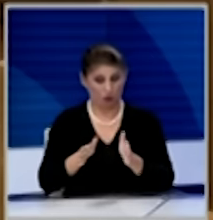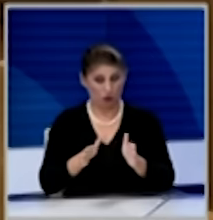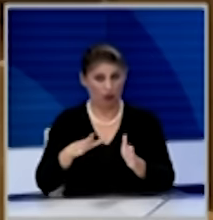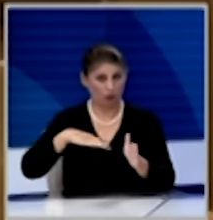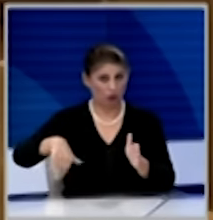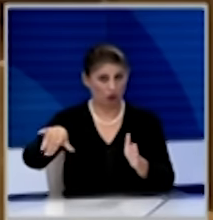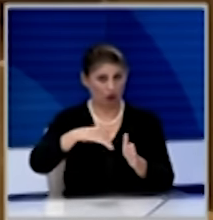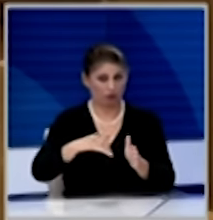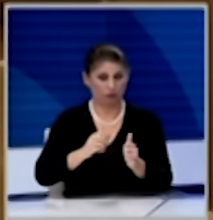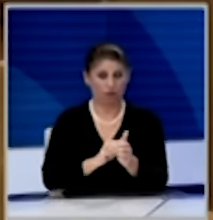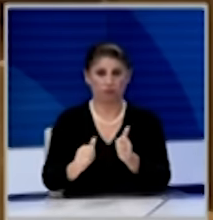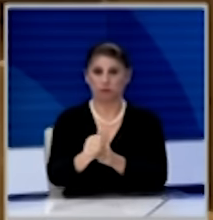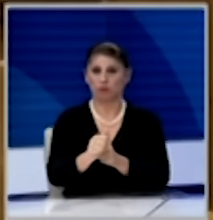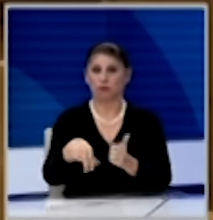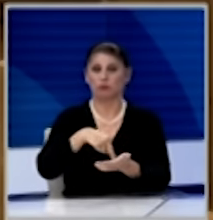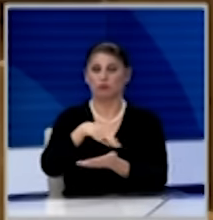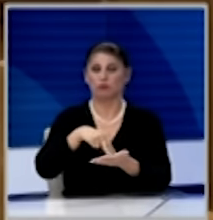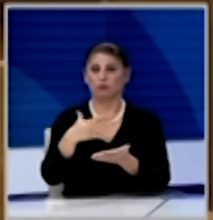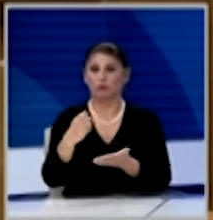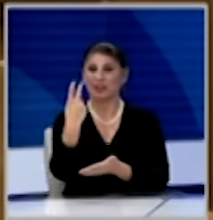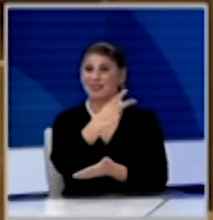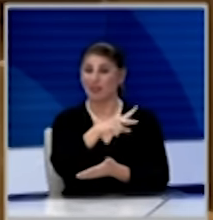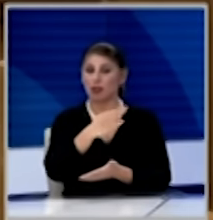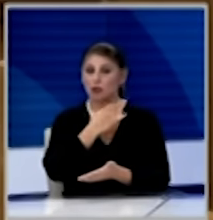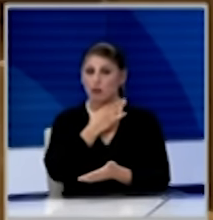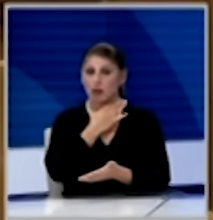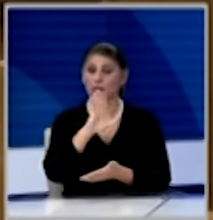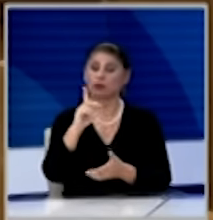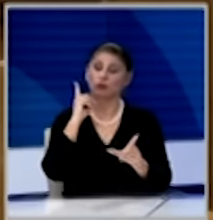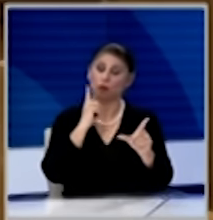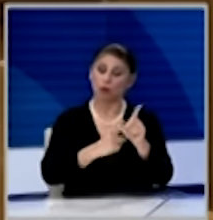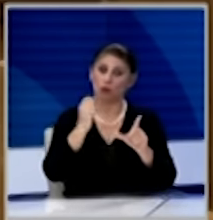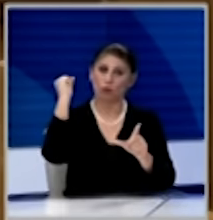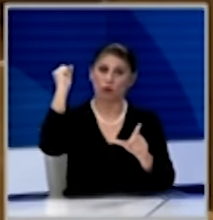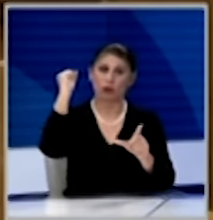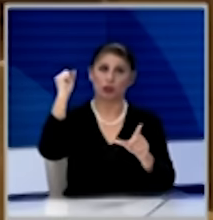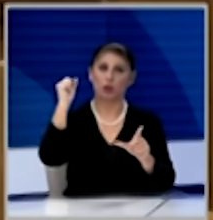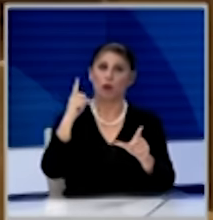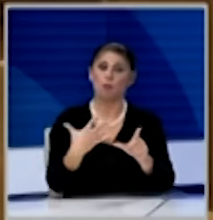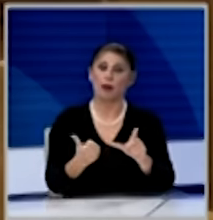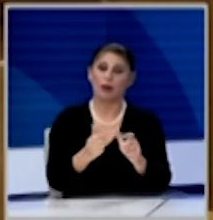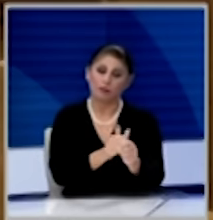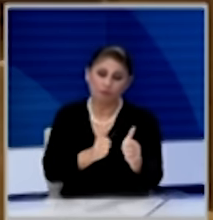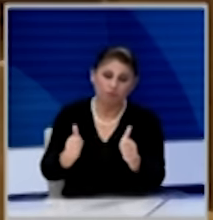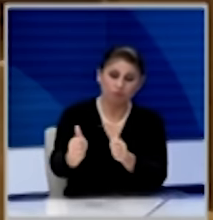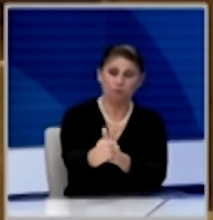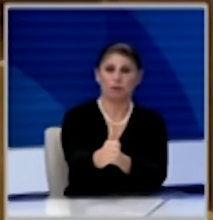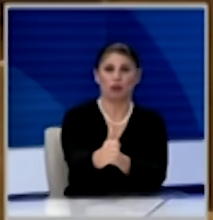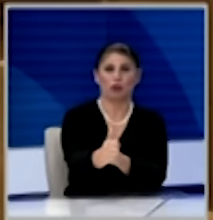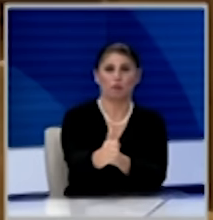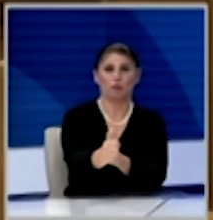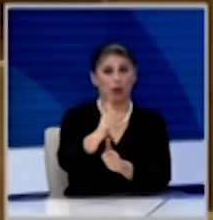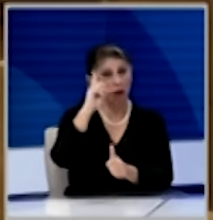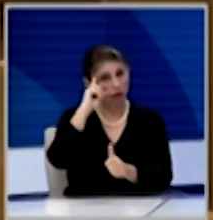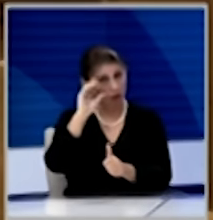λαό π αγωνιστεί για τις δικές του ανάγκες το κομμουνιστικό κόμμα ελλάδας βρίσκεται στην πρώτη γραμμή